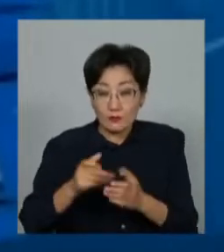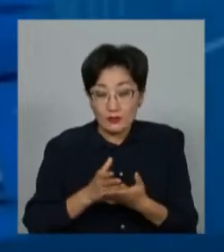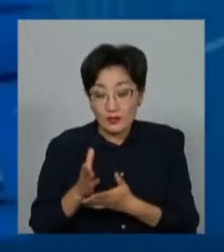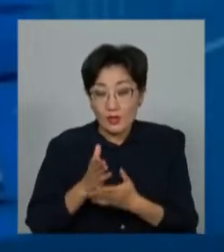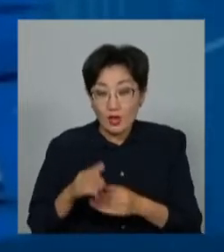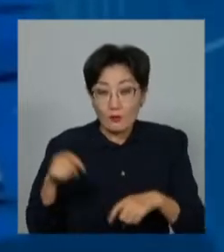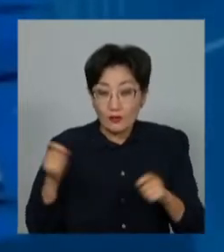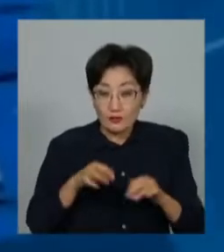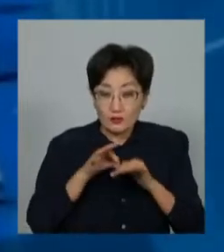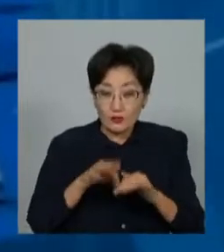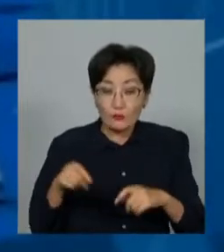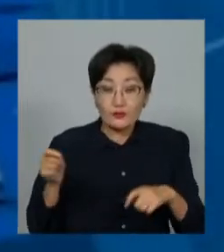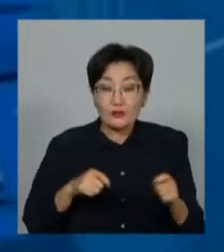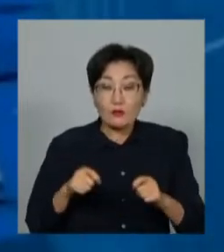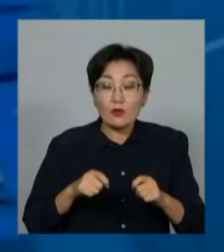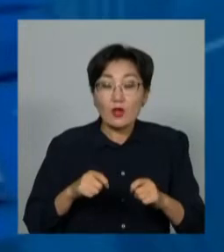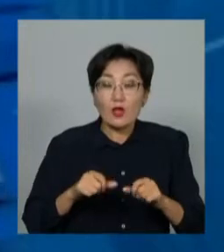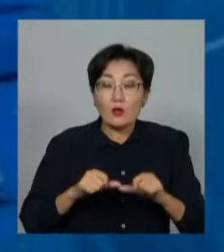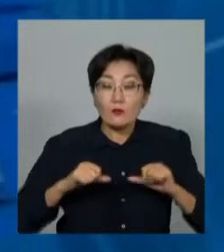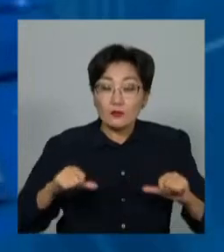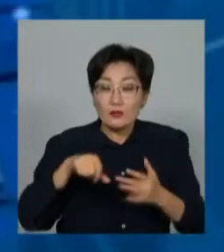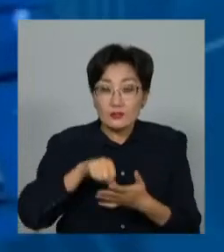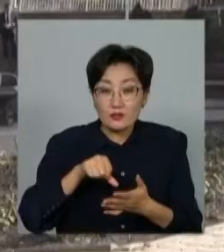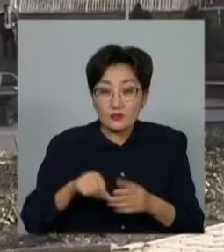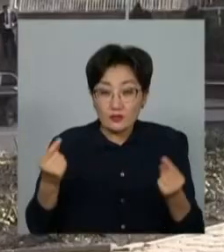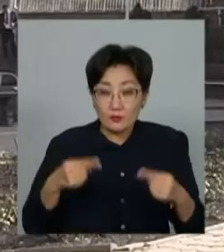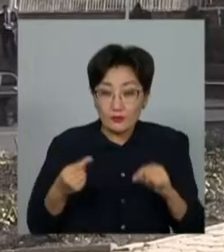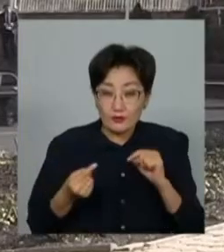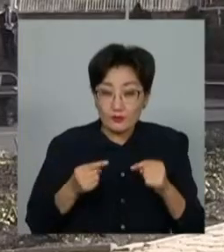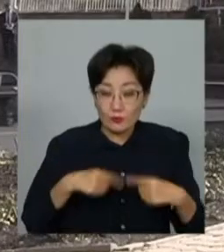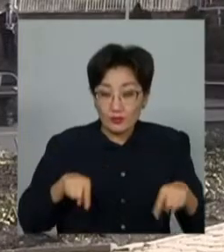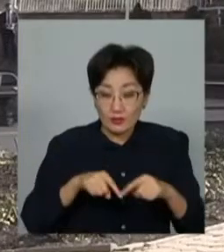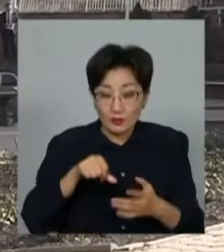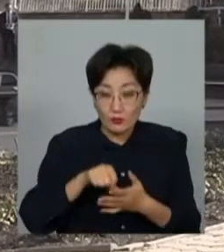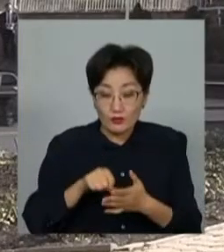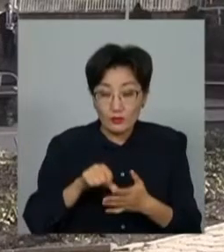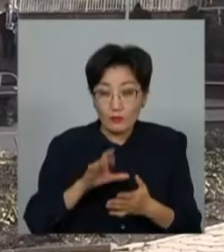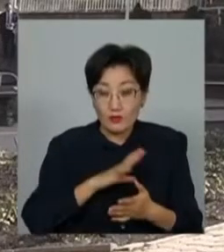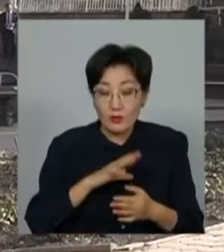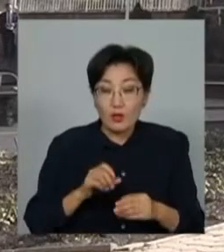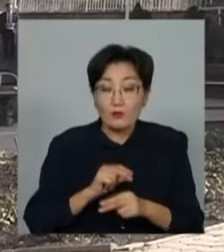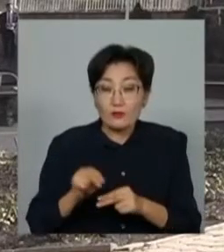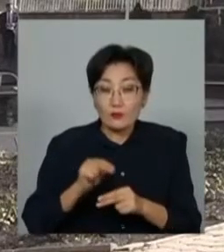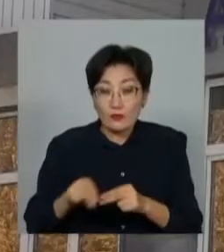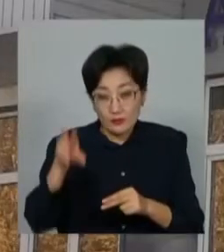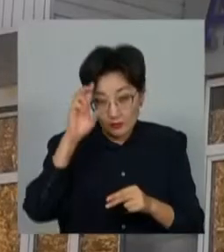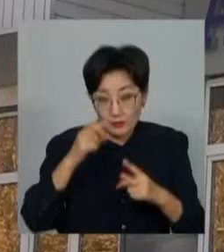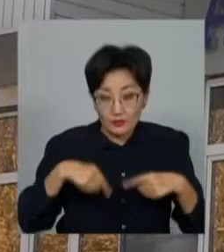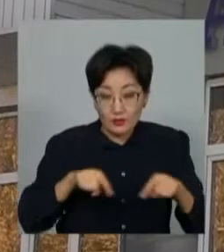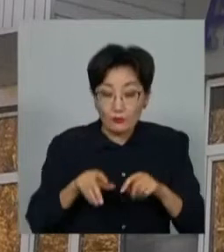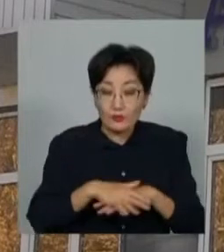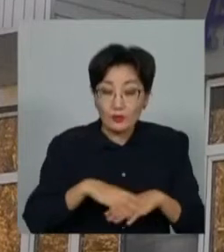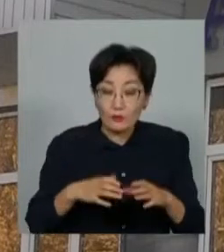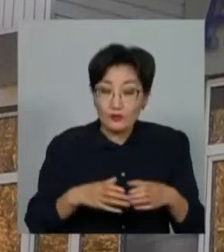бағытталған семинар өтті. Жиынға ведомствоаралық штаб мүшелері мен дағдарыс орталығының өкілдері қатысты. Тренингтің мақсаты мемлекеттік органдар мен